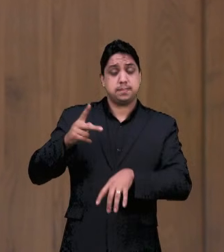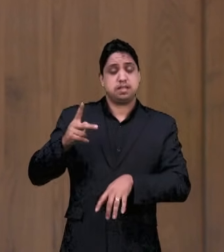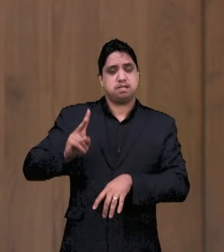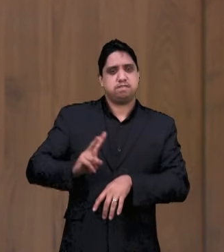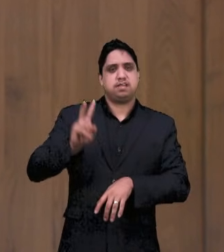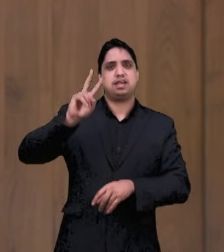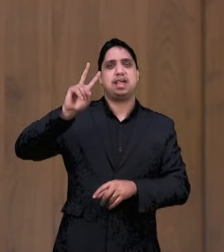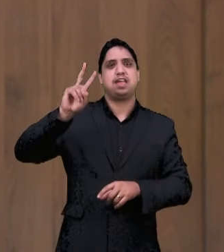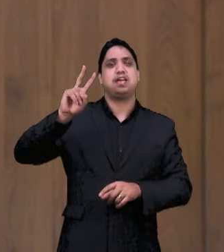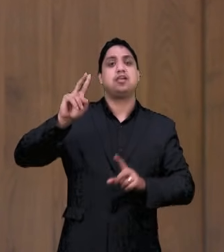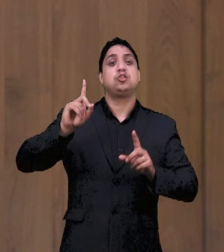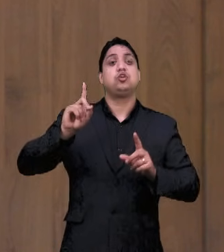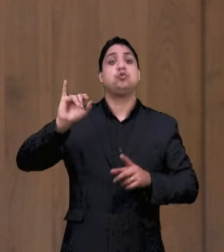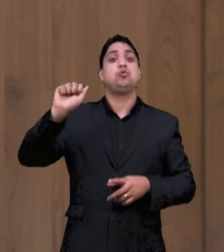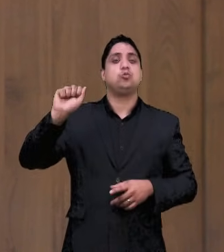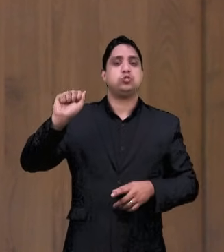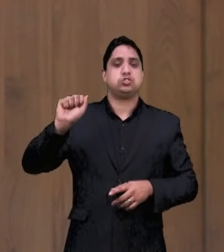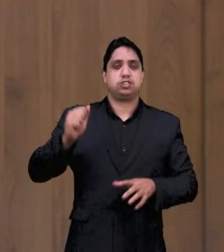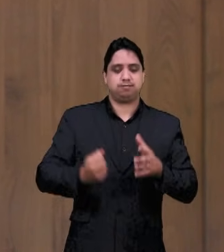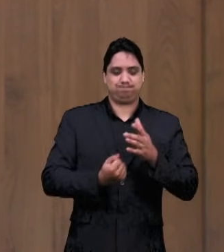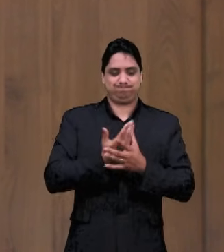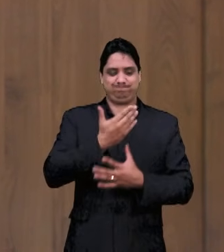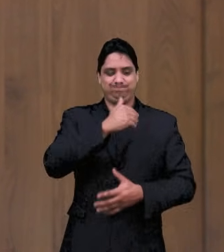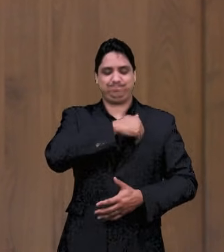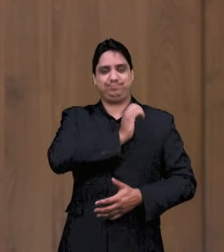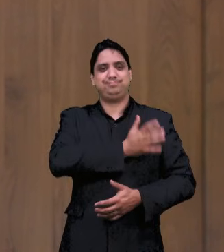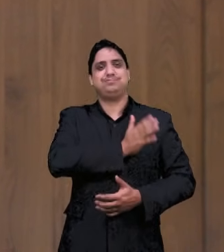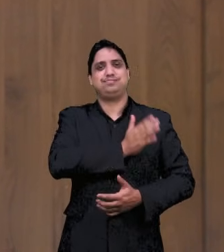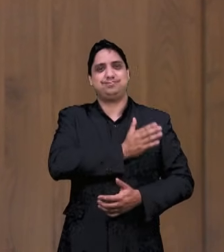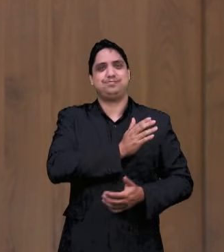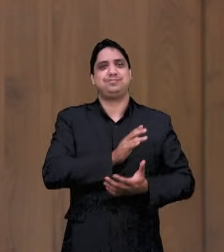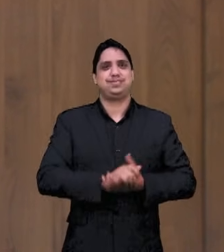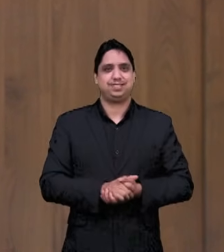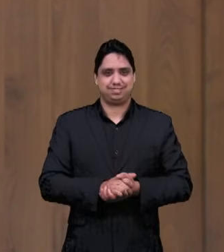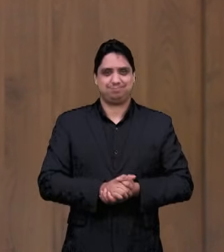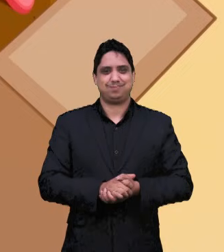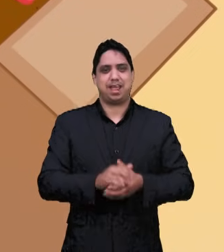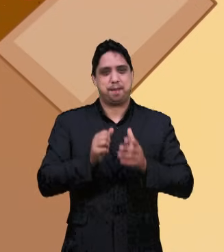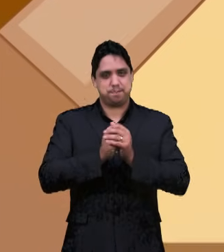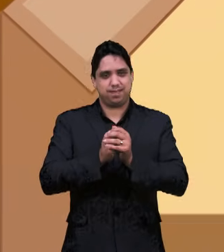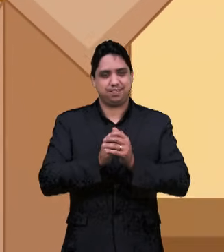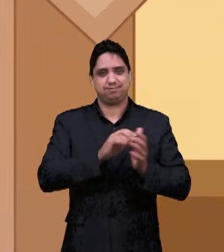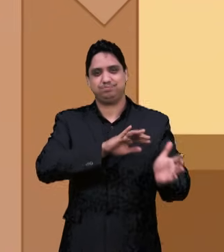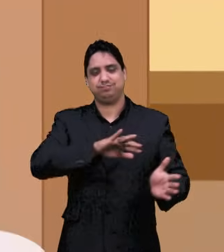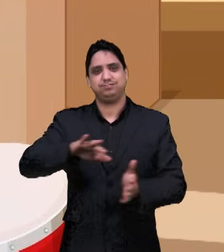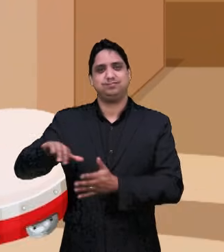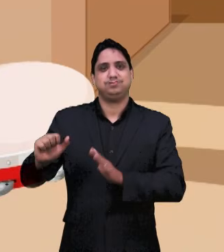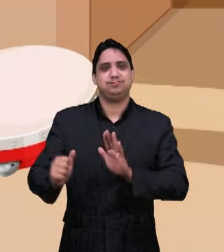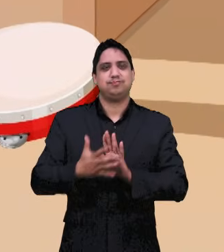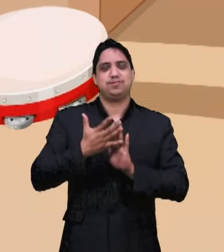prix, qui un jour est née dans notre cœur. Amen.